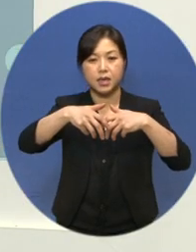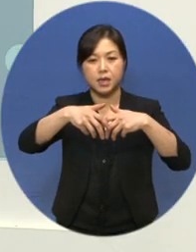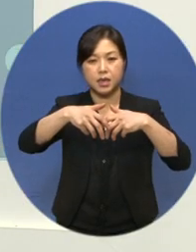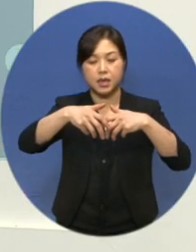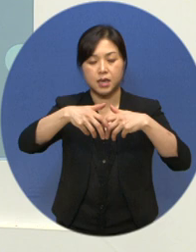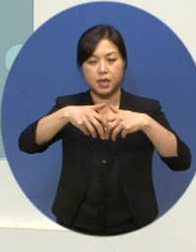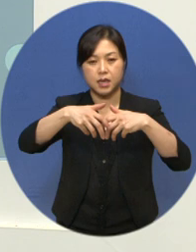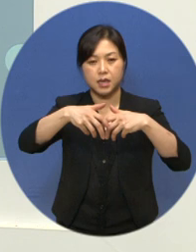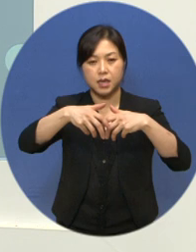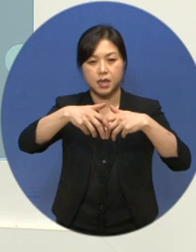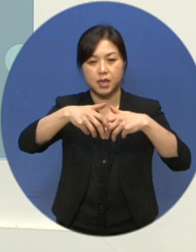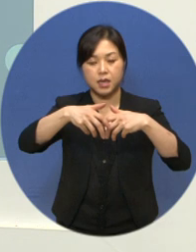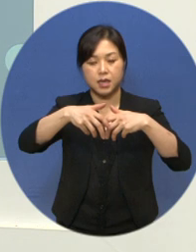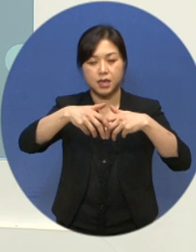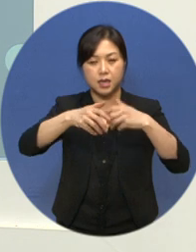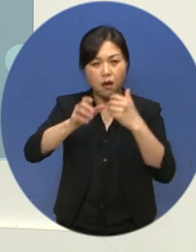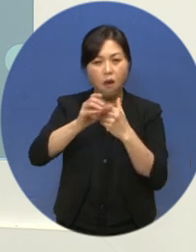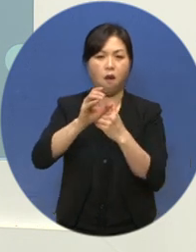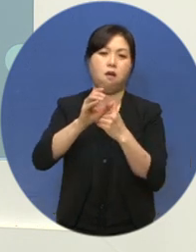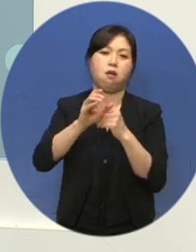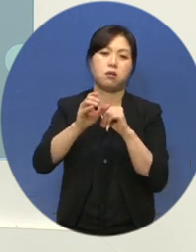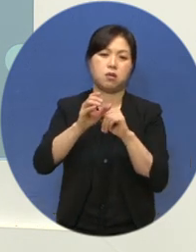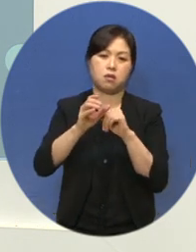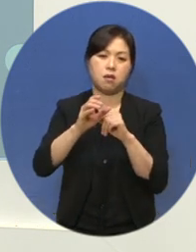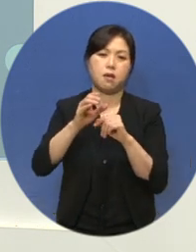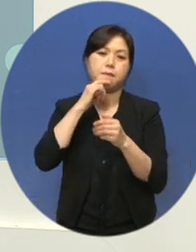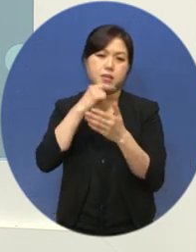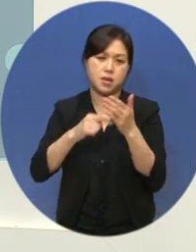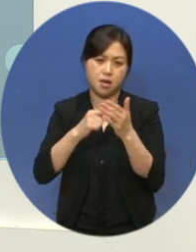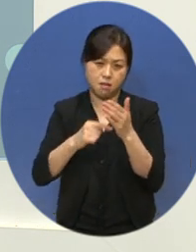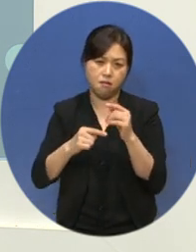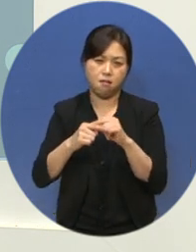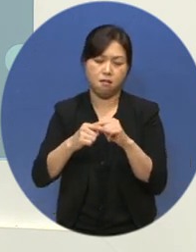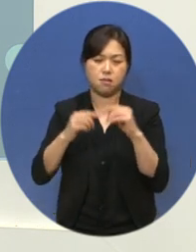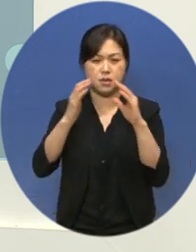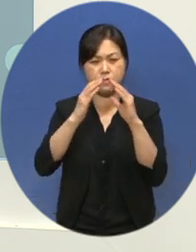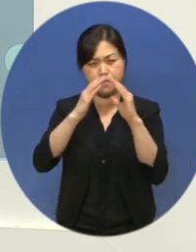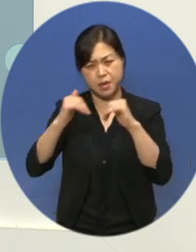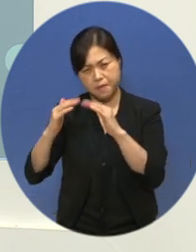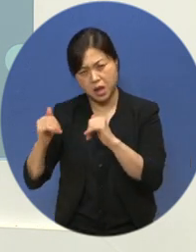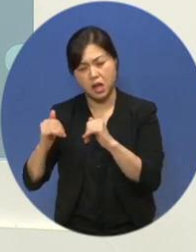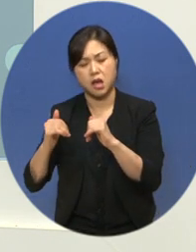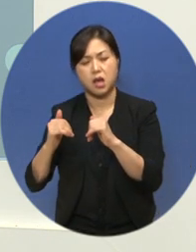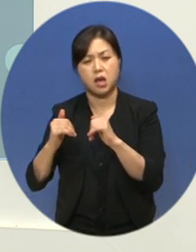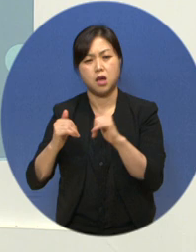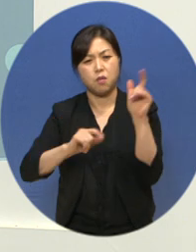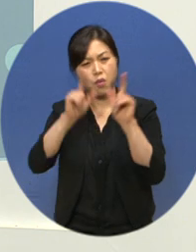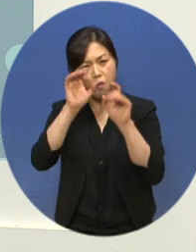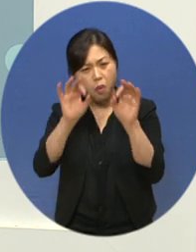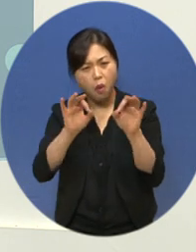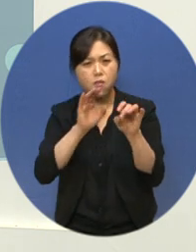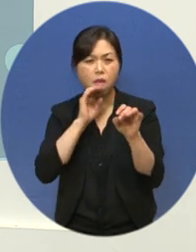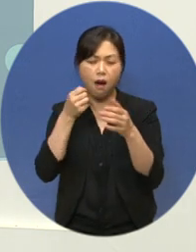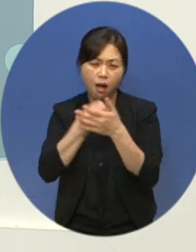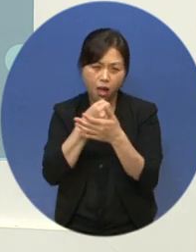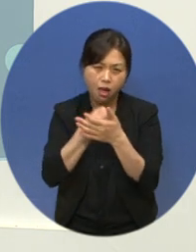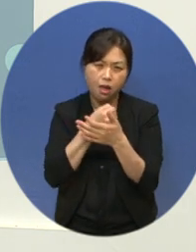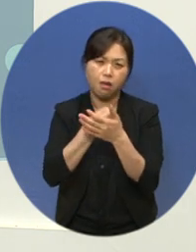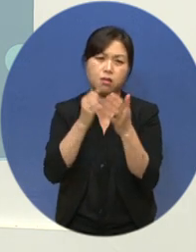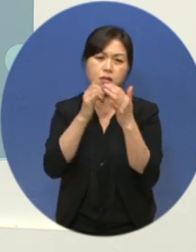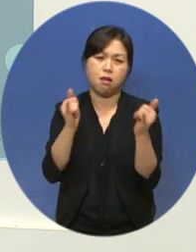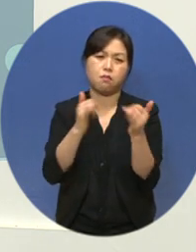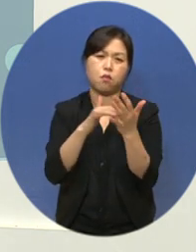맞습니다 깊이의 로 에 뭐 가옥이다 전파 되다시피 하고 참 암담한 분들이 너무 많아